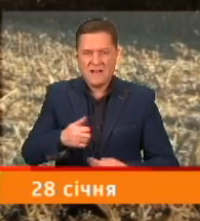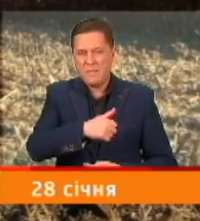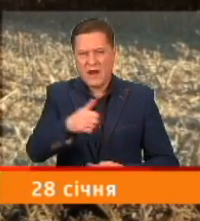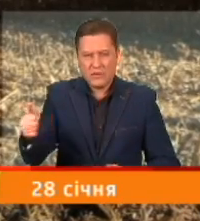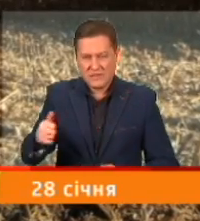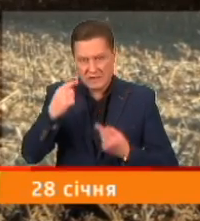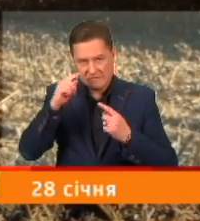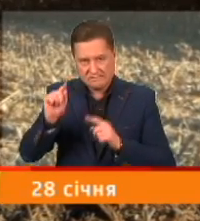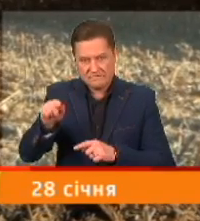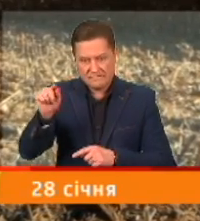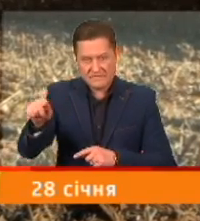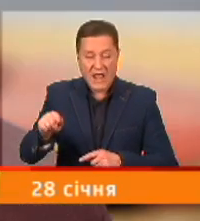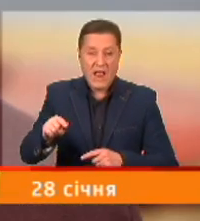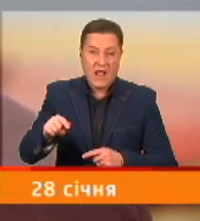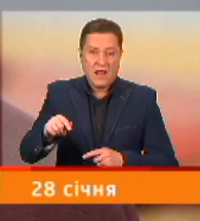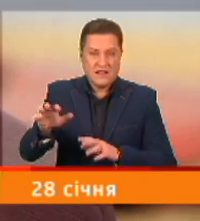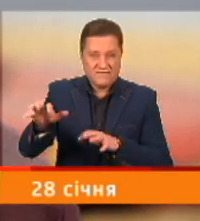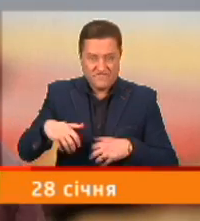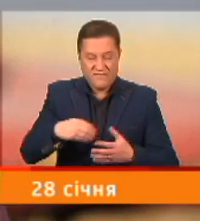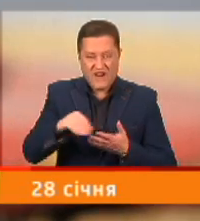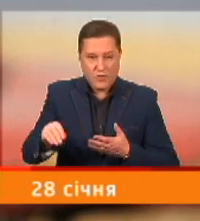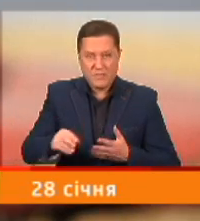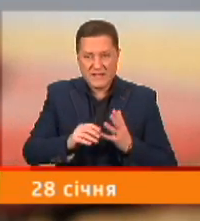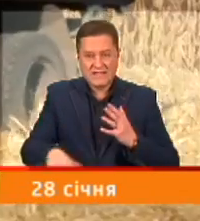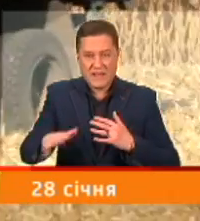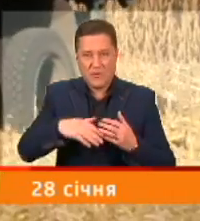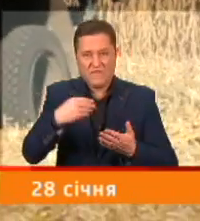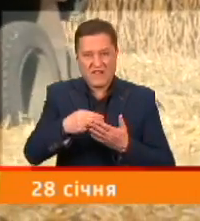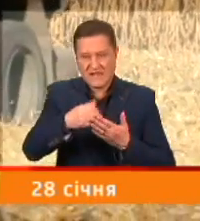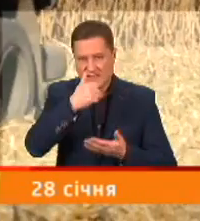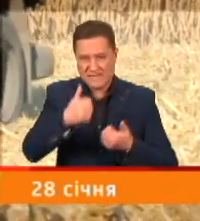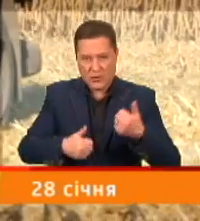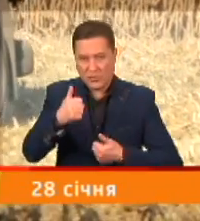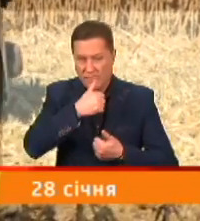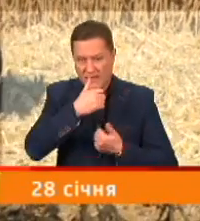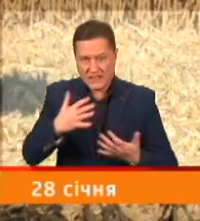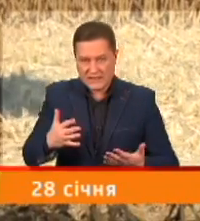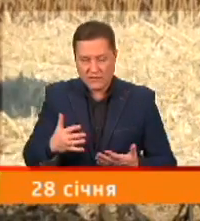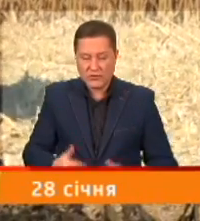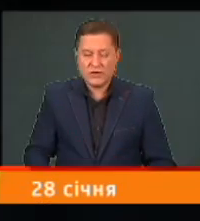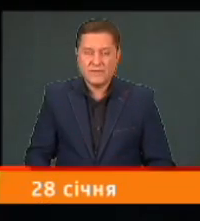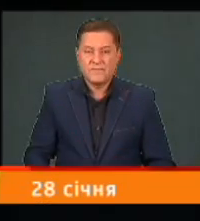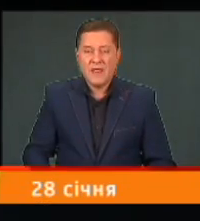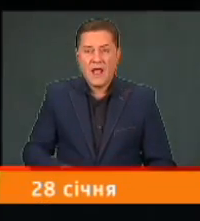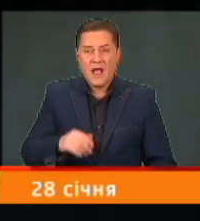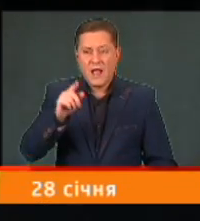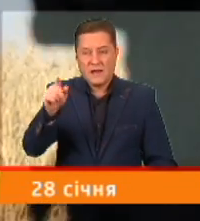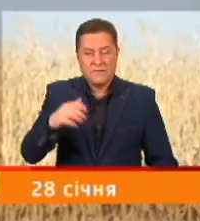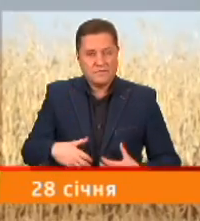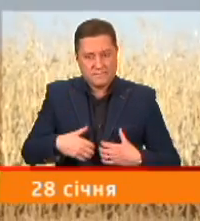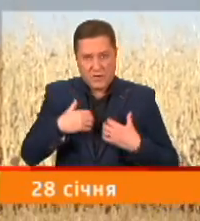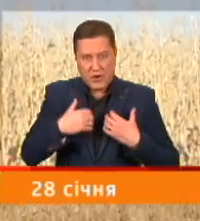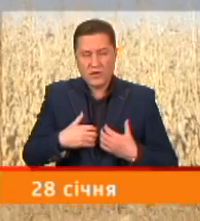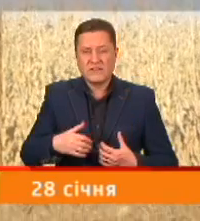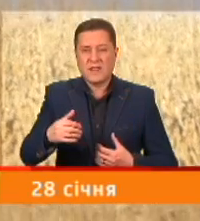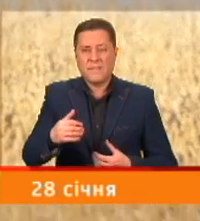покупці землі, де ми не зможемо просто фінансово, ми не зможемо там з ними конкурувати. Не менш страшними за холдинги чоловікові й іншим фермерам із його